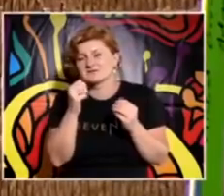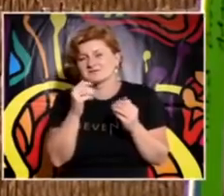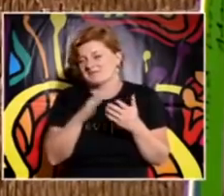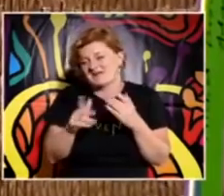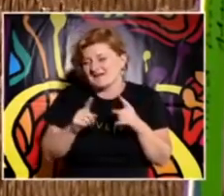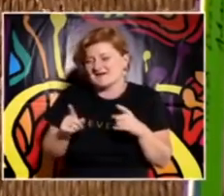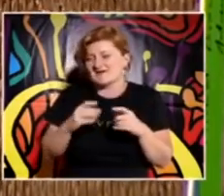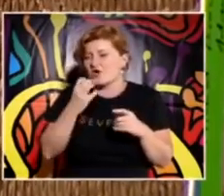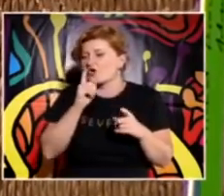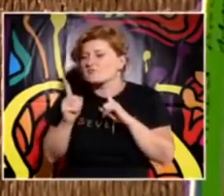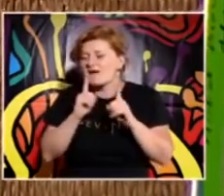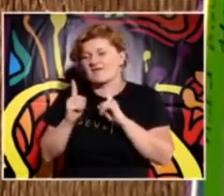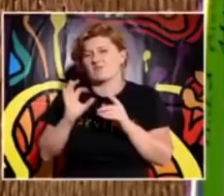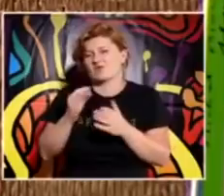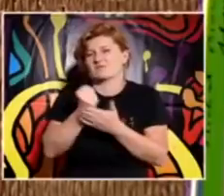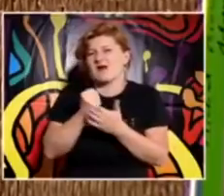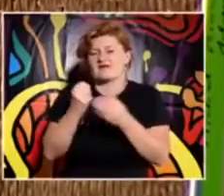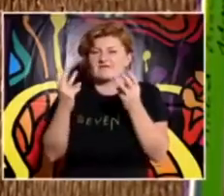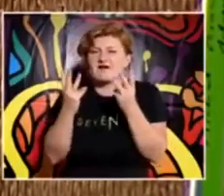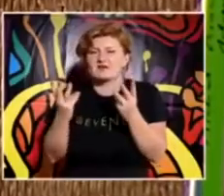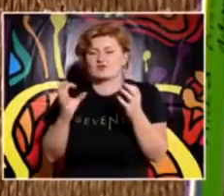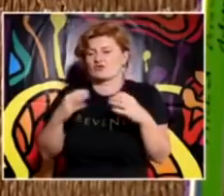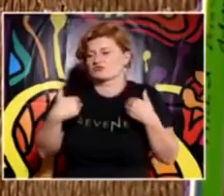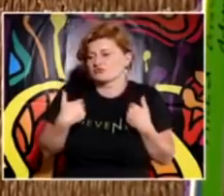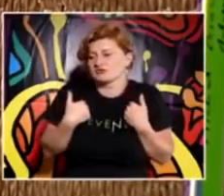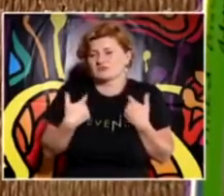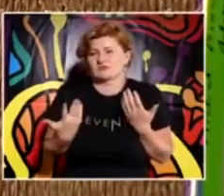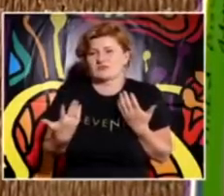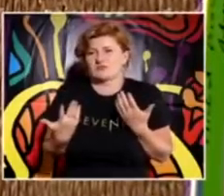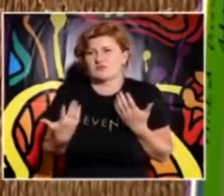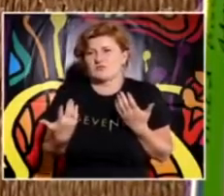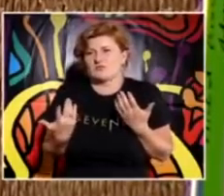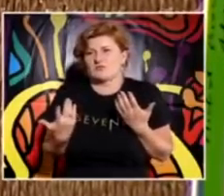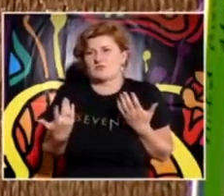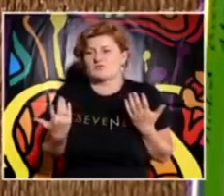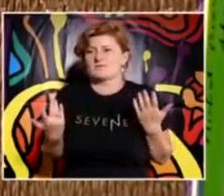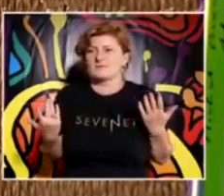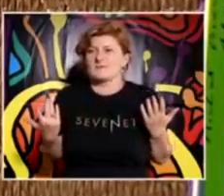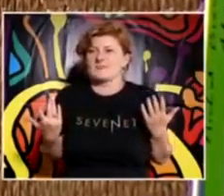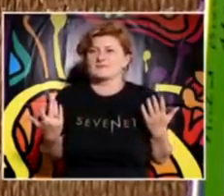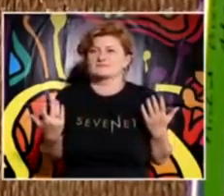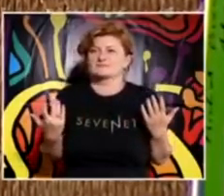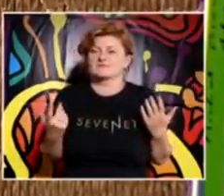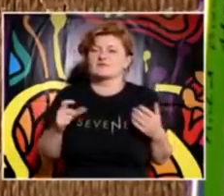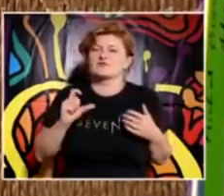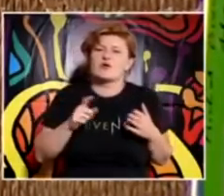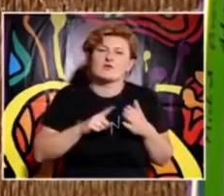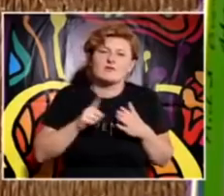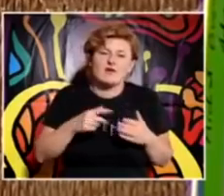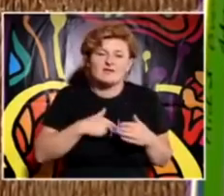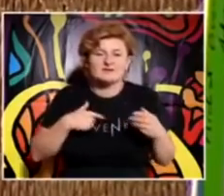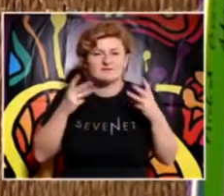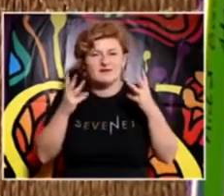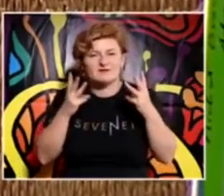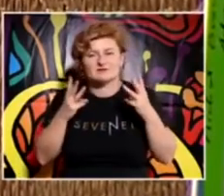rozmawia o naprawdę rzeczach ważnych, o życiu, o tym właśnie, co jest dla nas ważne. I to, co